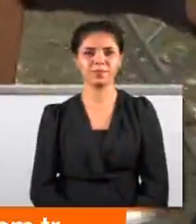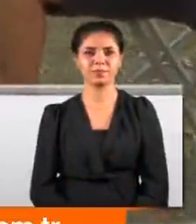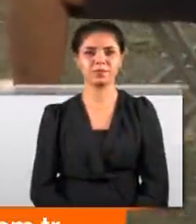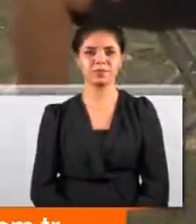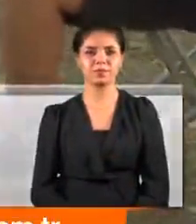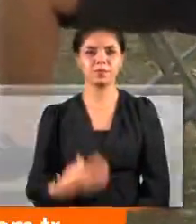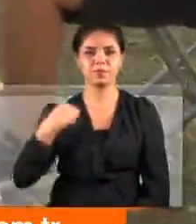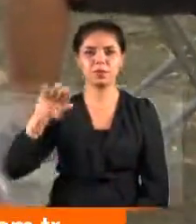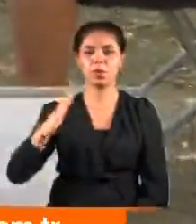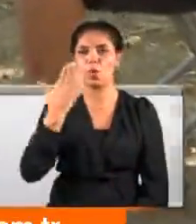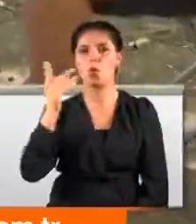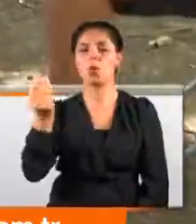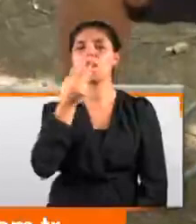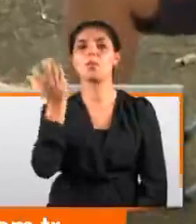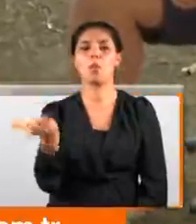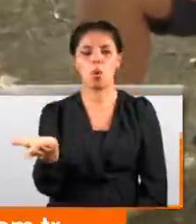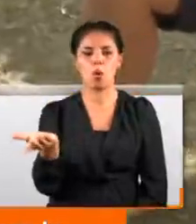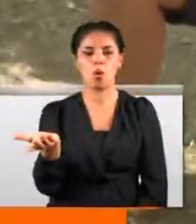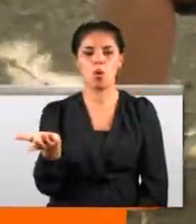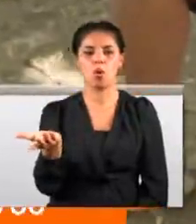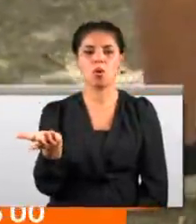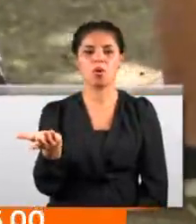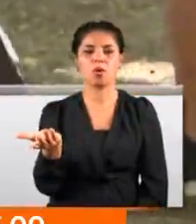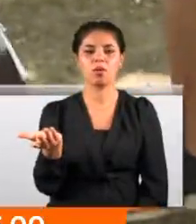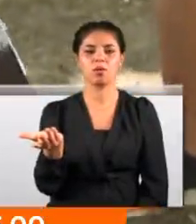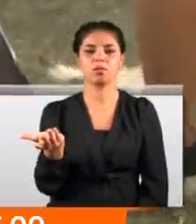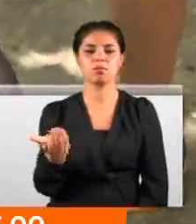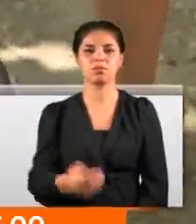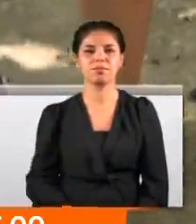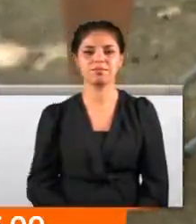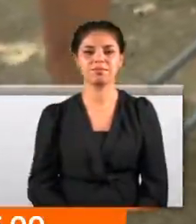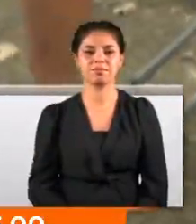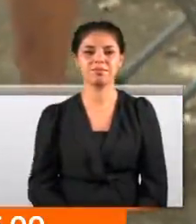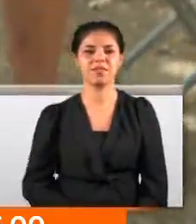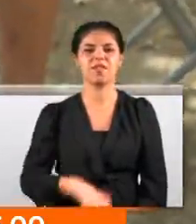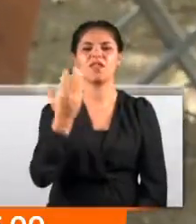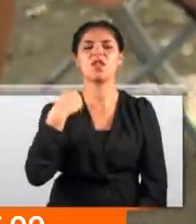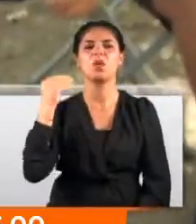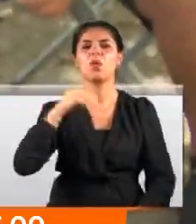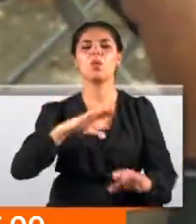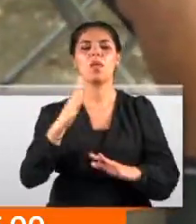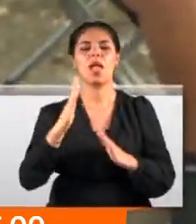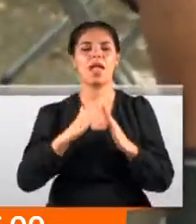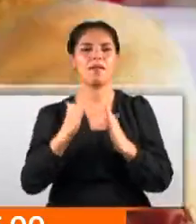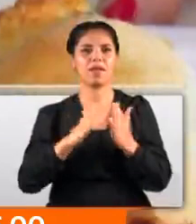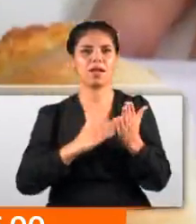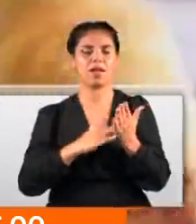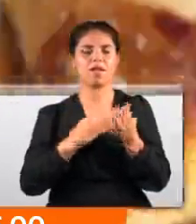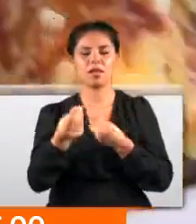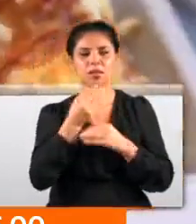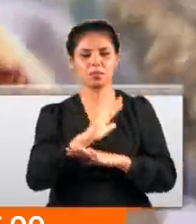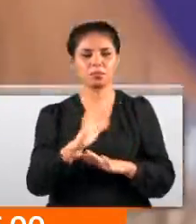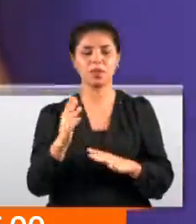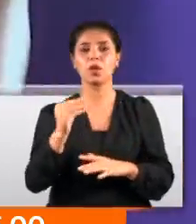Benim çocuğum pek okulda bir şey yemiyor. Koymayacağım. Yani fazla bir şey koymuyorum. Evde kahvaltı yapıp gidiyor.